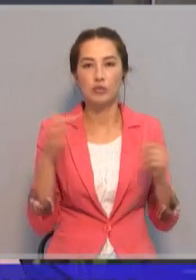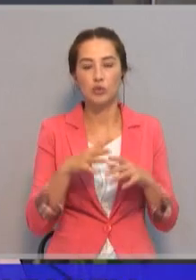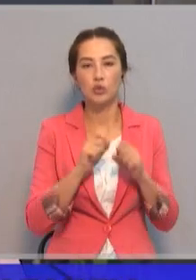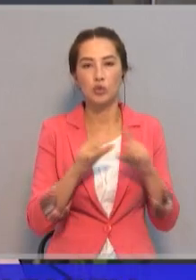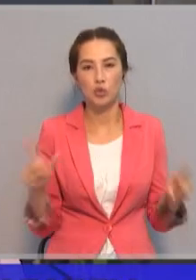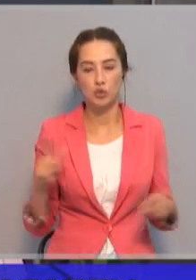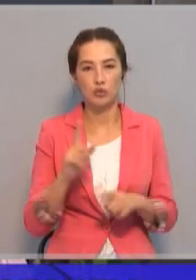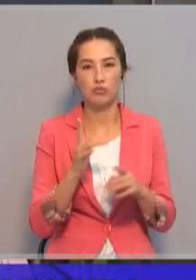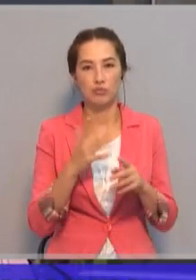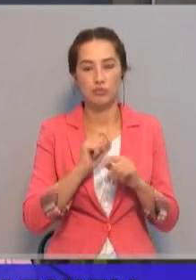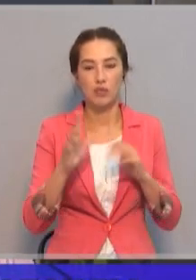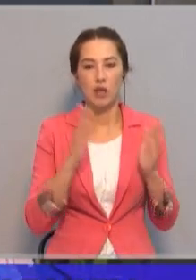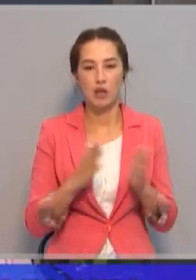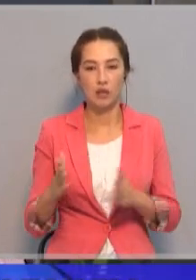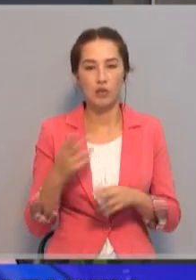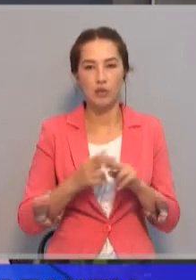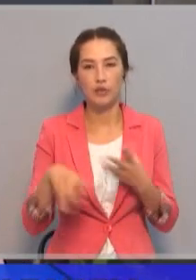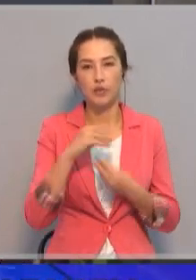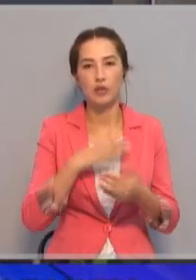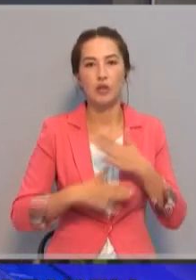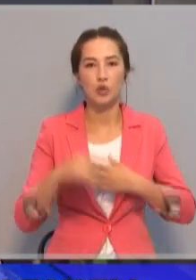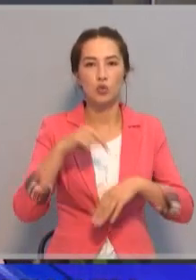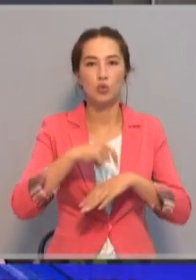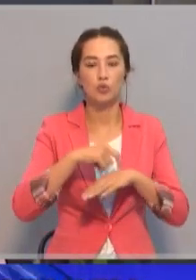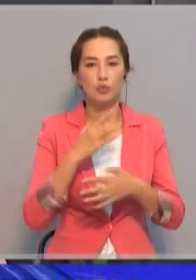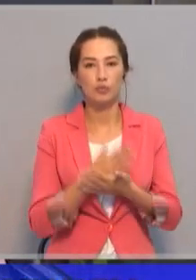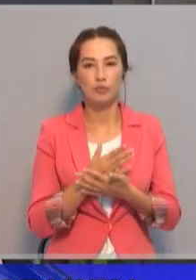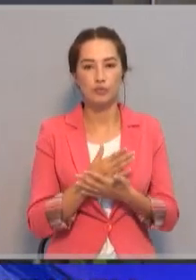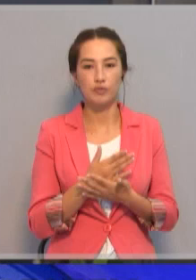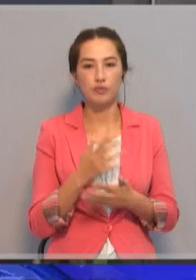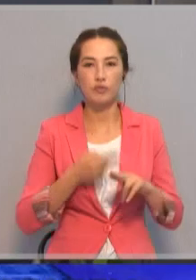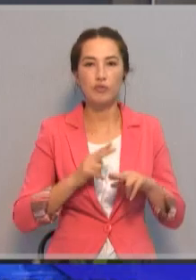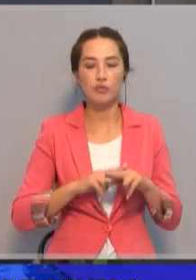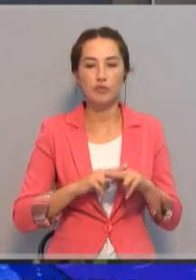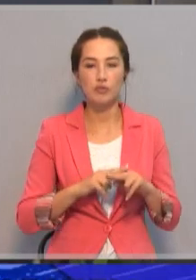қуанышпен келуде, лайым арғарта жалғаса берсін деп айтамыз.